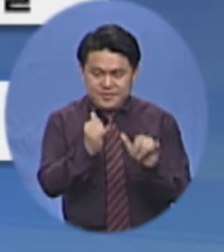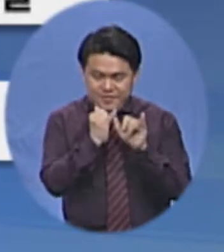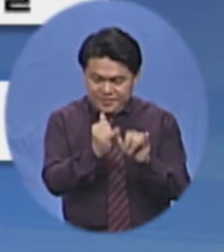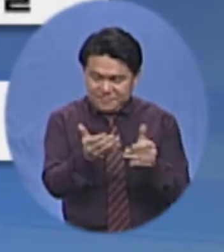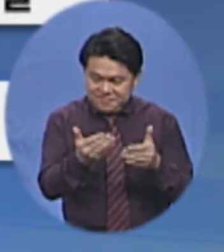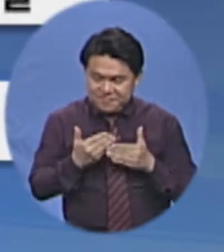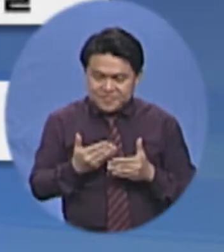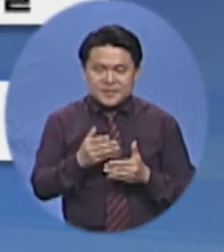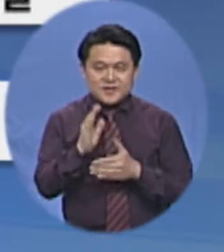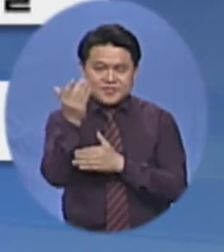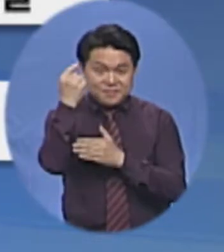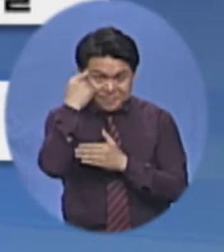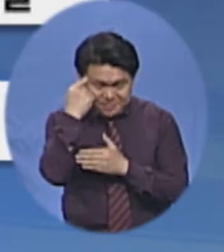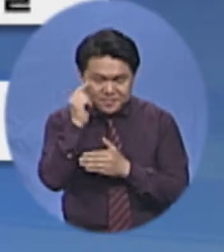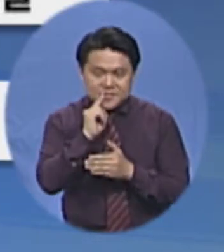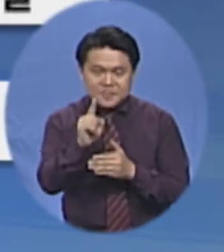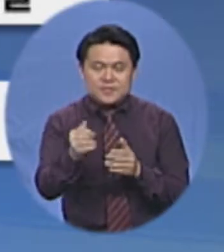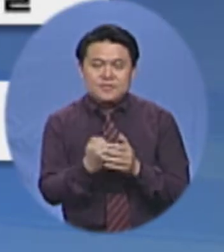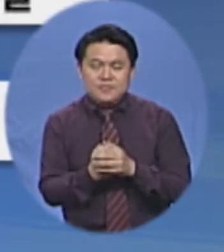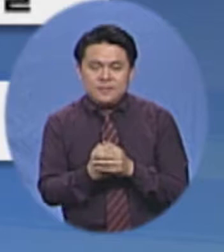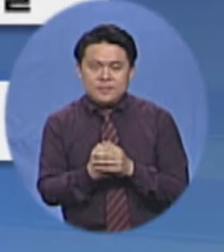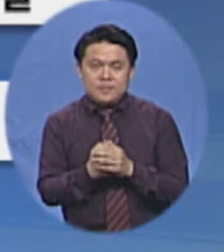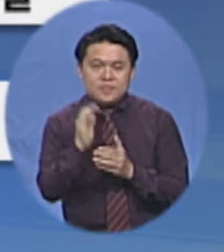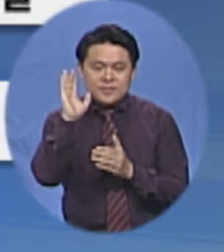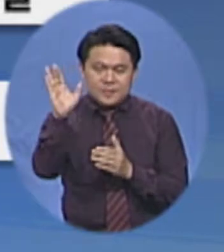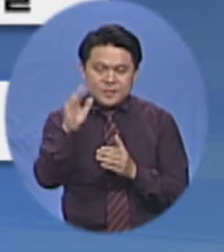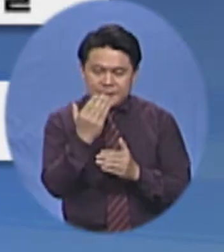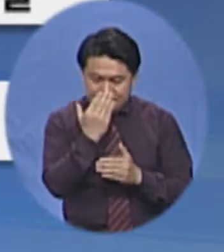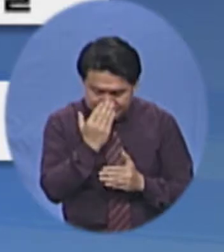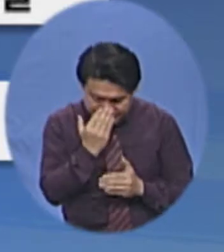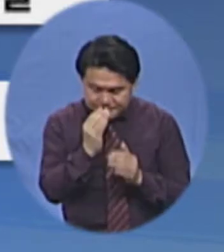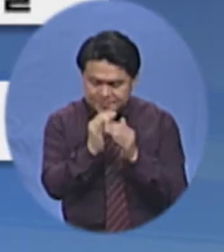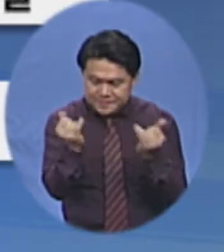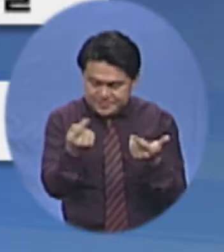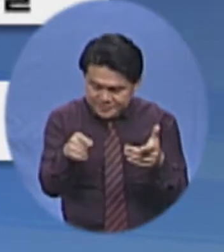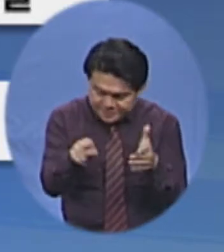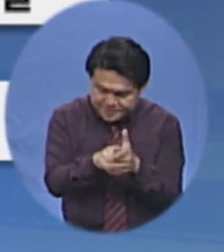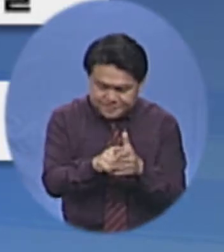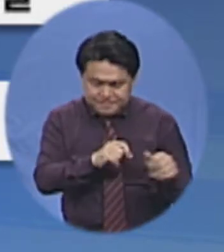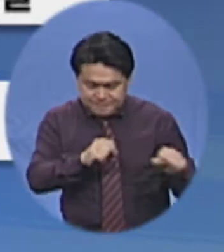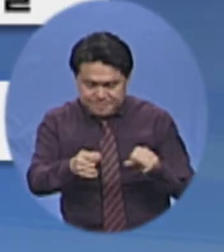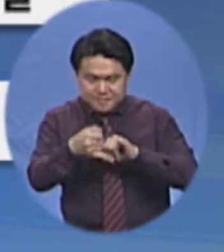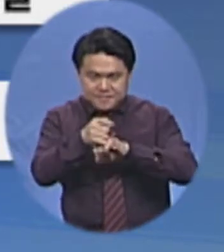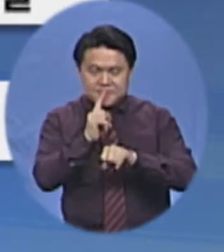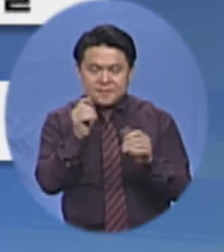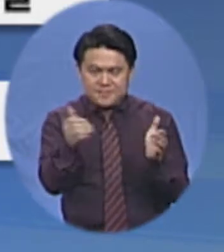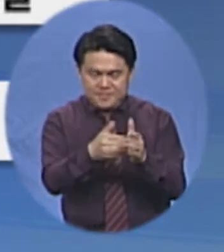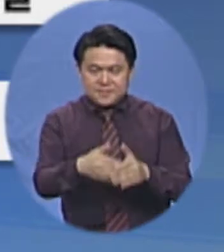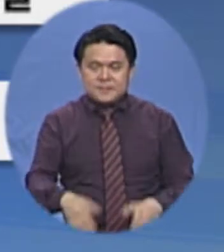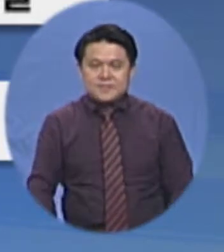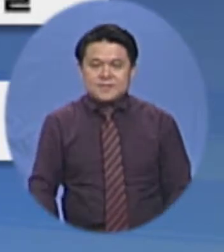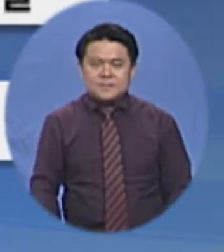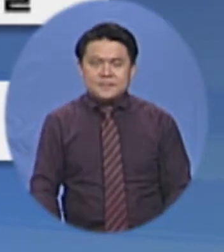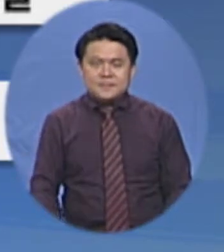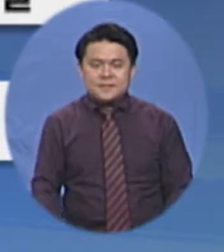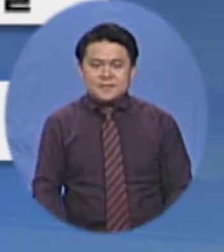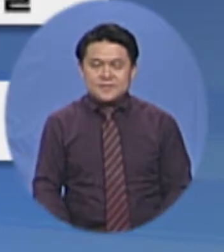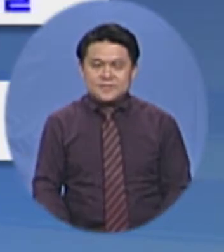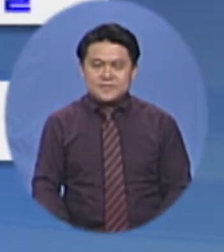수상을 진심으로 영광스럽게 생각한다며 더 낮은 자세로 사람들을 위해 일하겠다고 앞으로의 다짐을